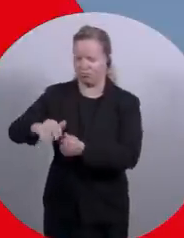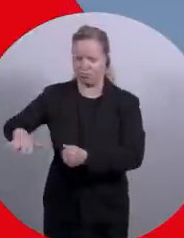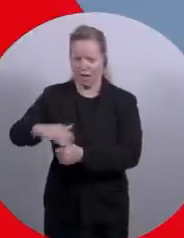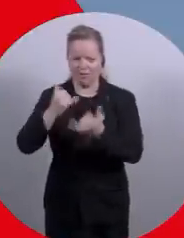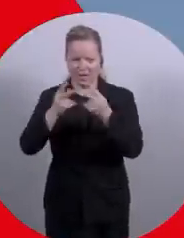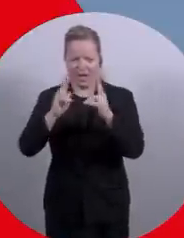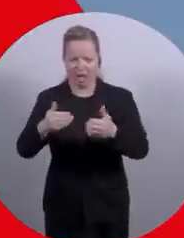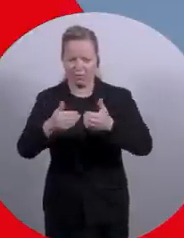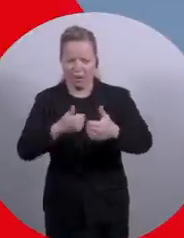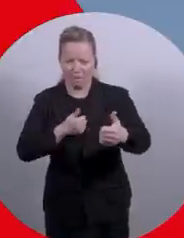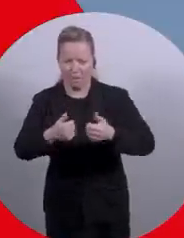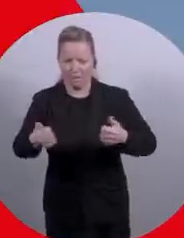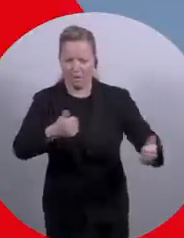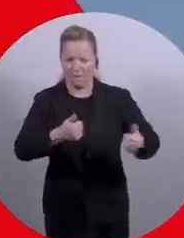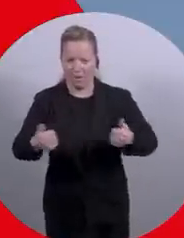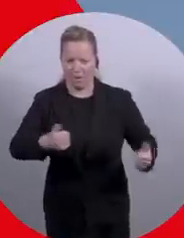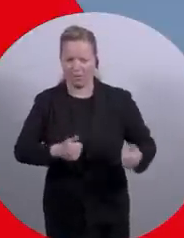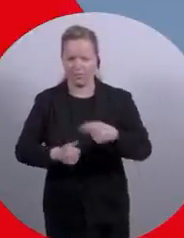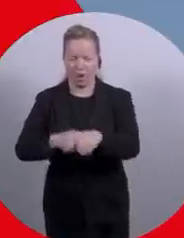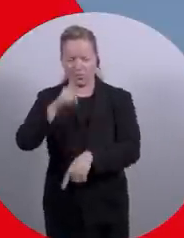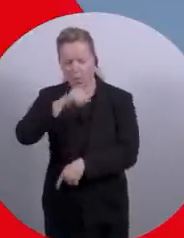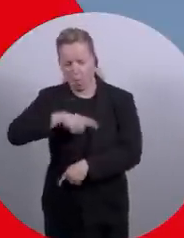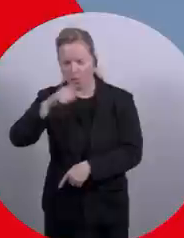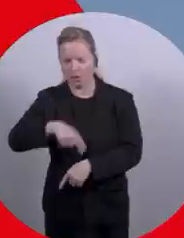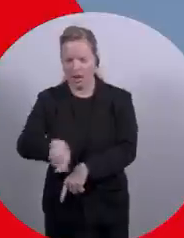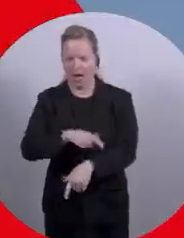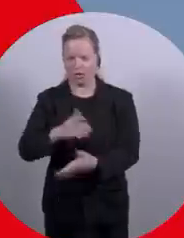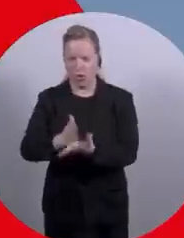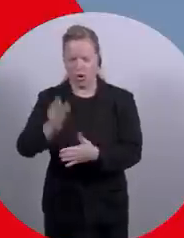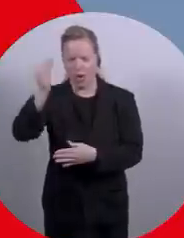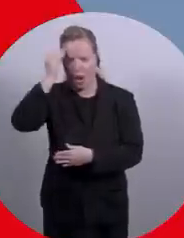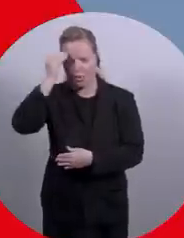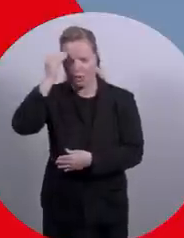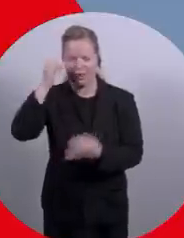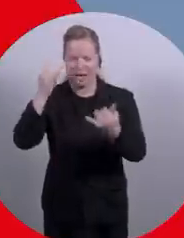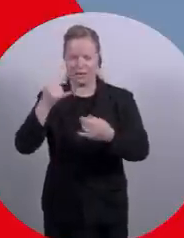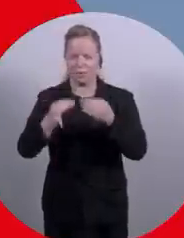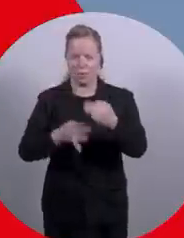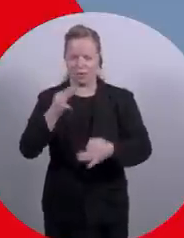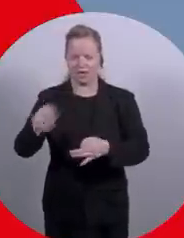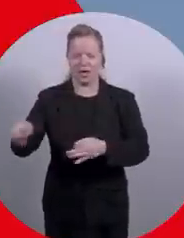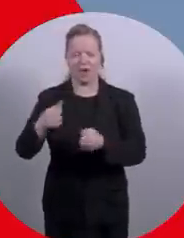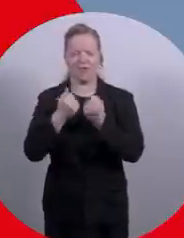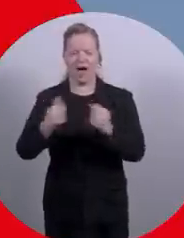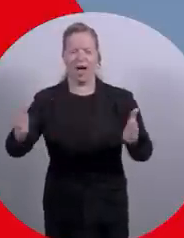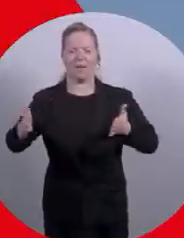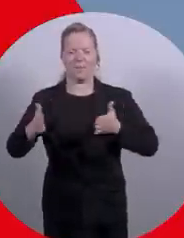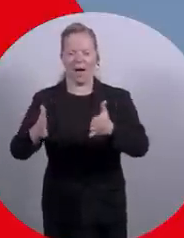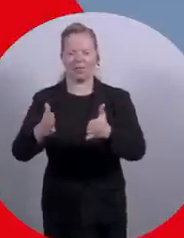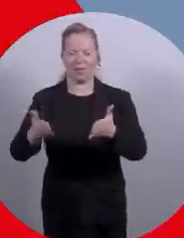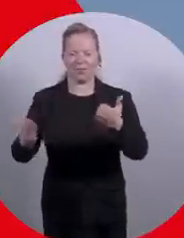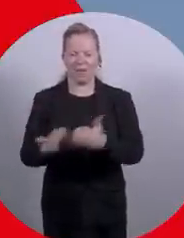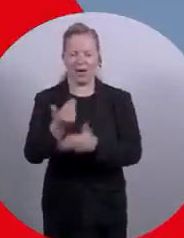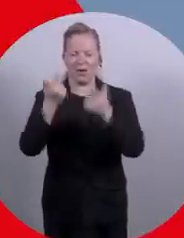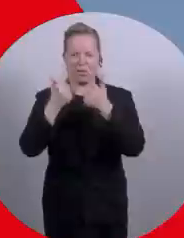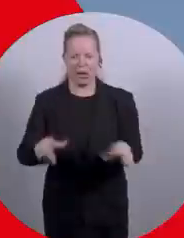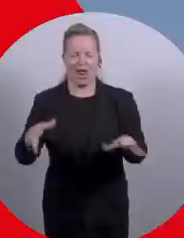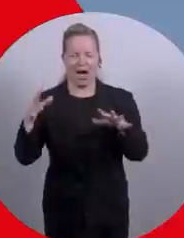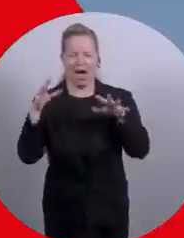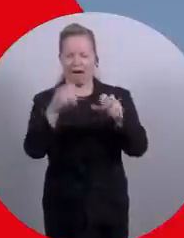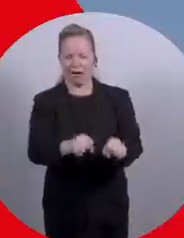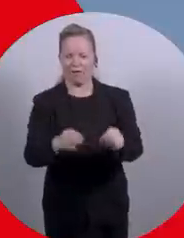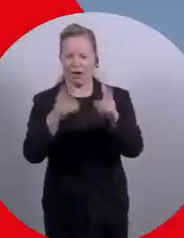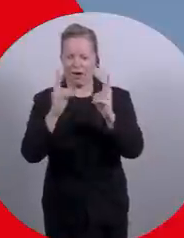uns zerspaltet und so heißt und ihr seid Monaten glauben dass sie mit diesem Prozess endlich die freibahn haben um den neoliberalen Angriff auf all das